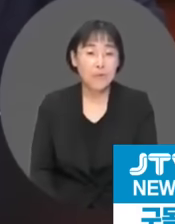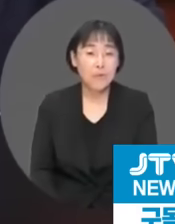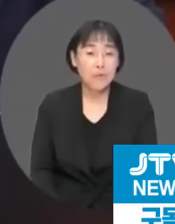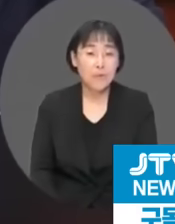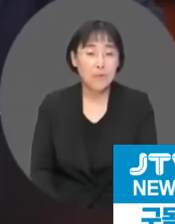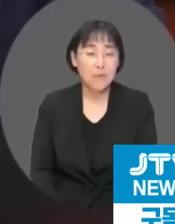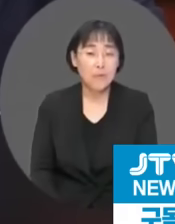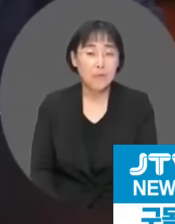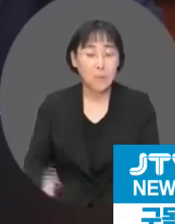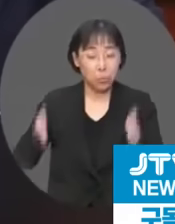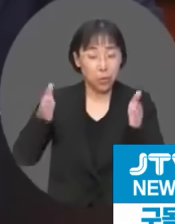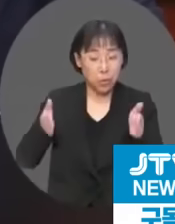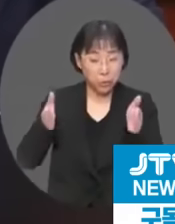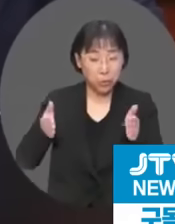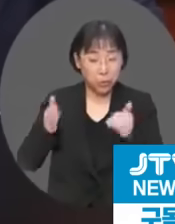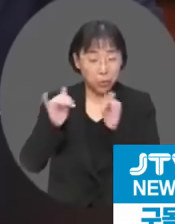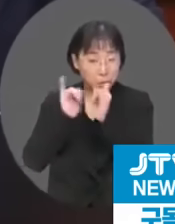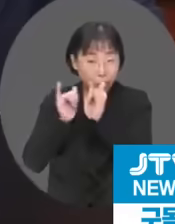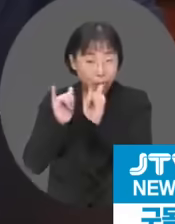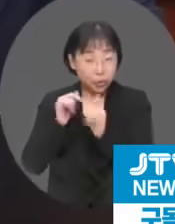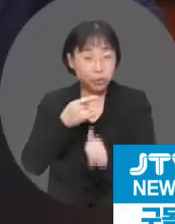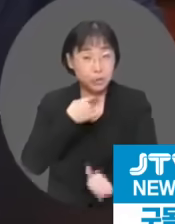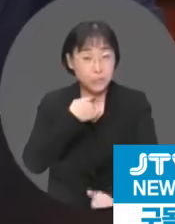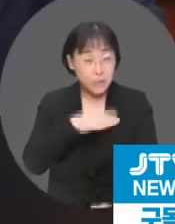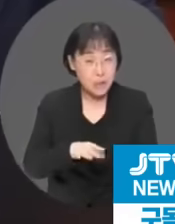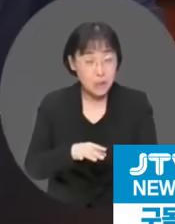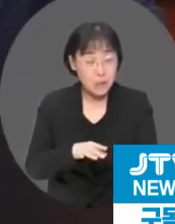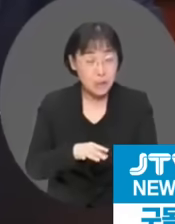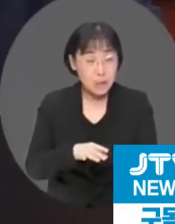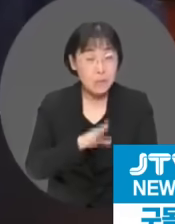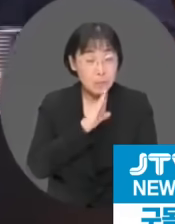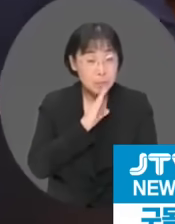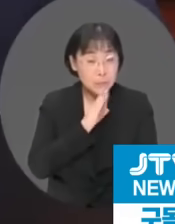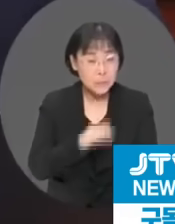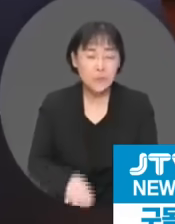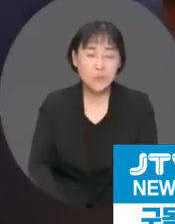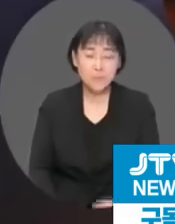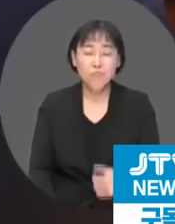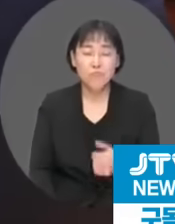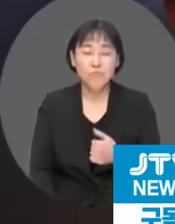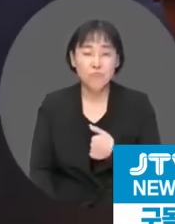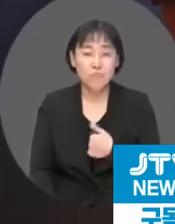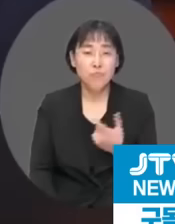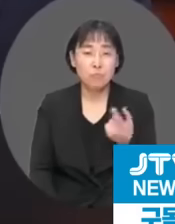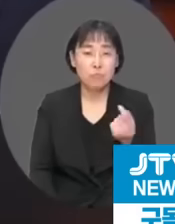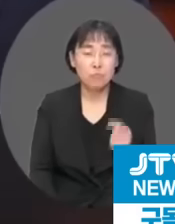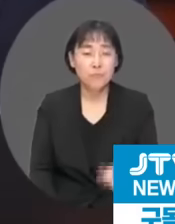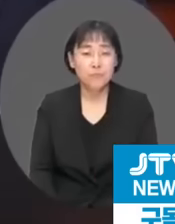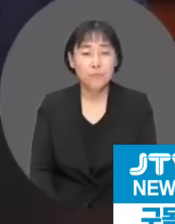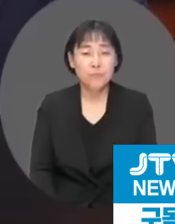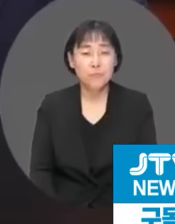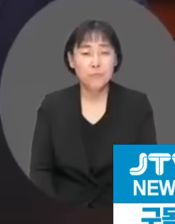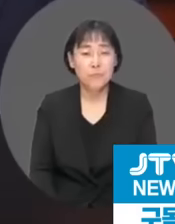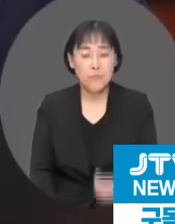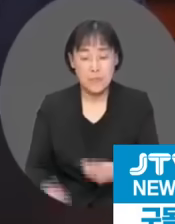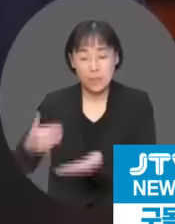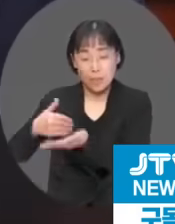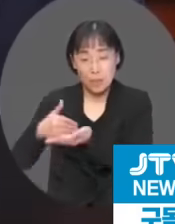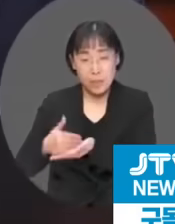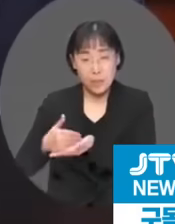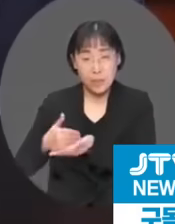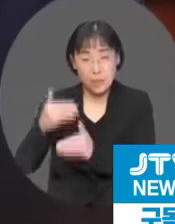예 예 대통령께서 정확하게 말씀해 주셨나요 왜냐면 제가 제가 제보 받기로는